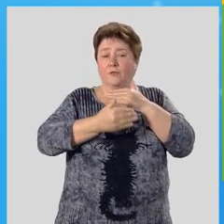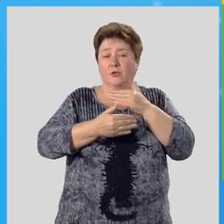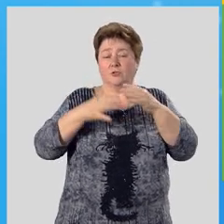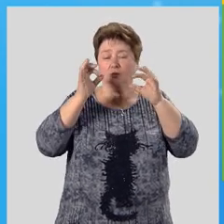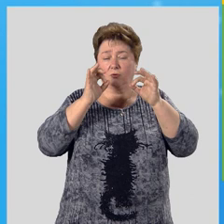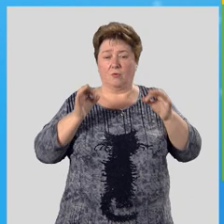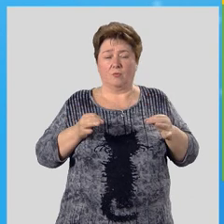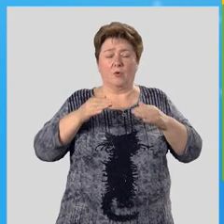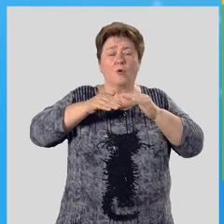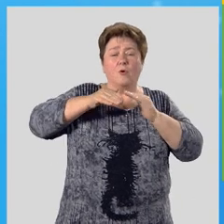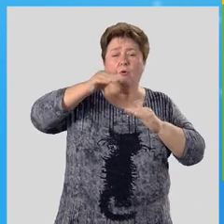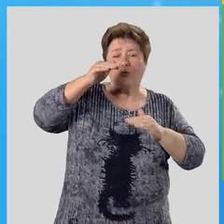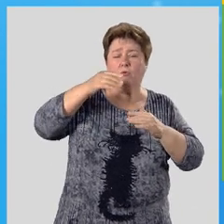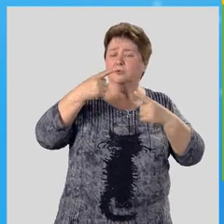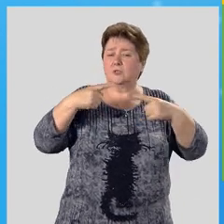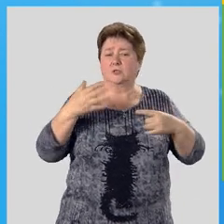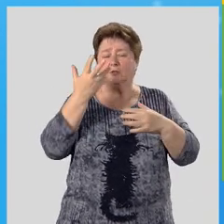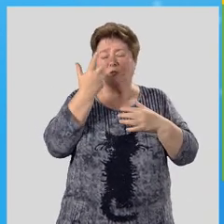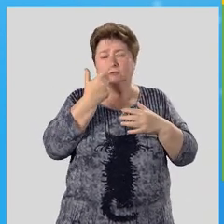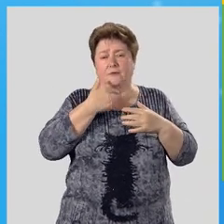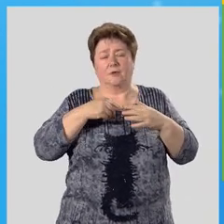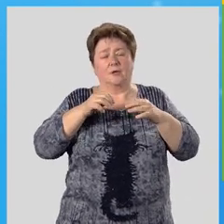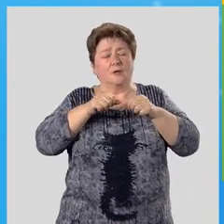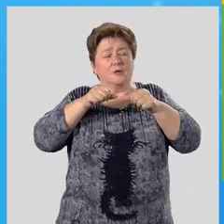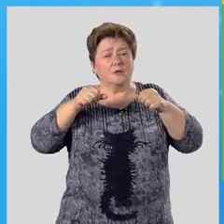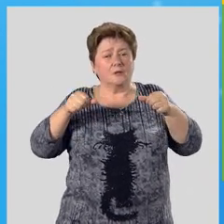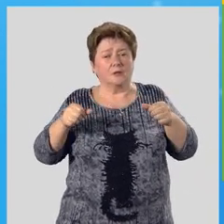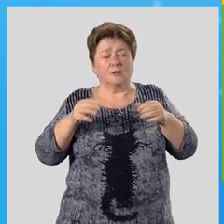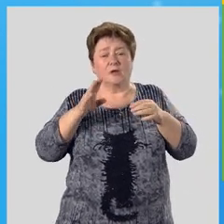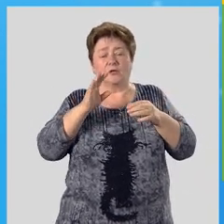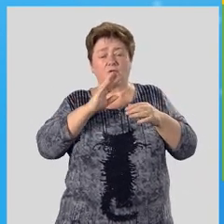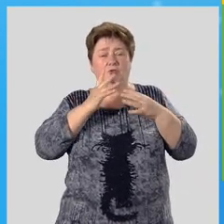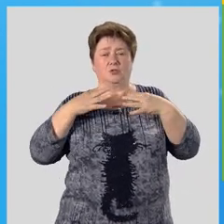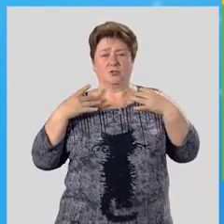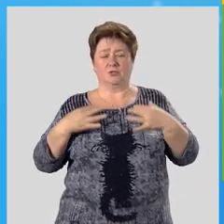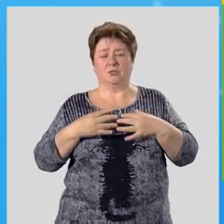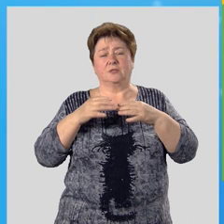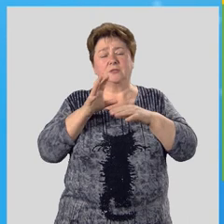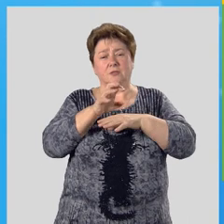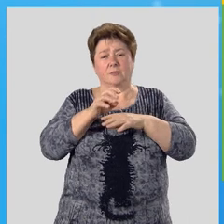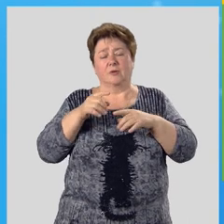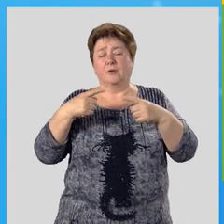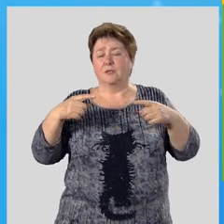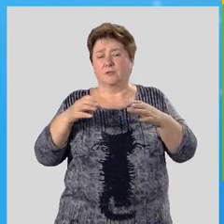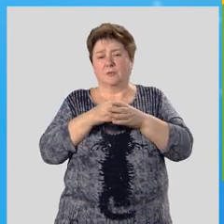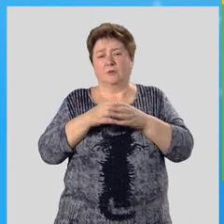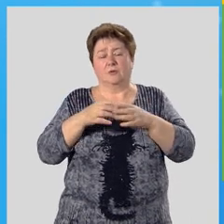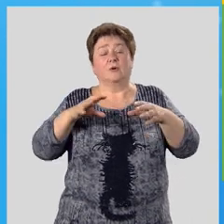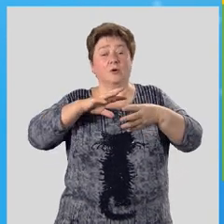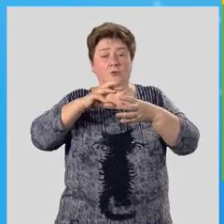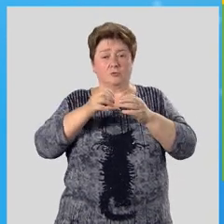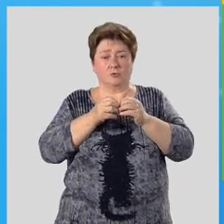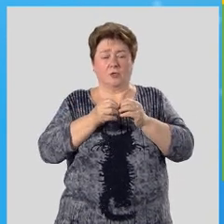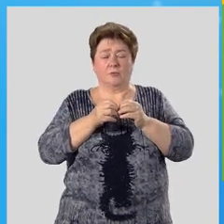облик, рост, различная окраска и длина шерсти у собак различных пород – тоже